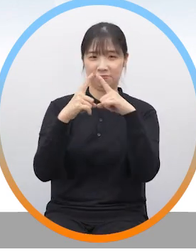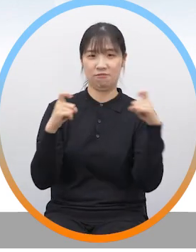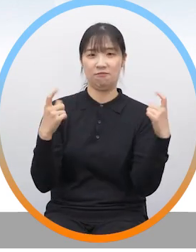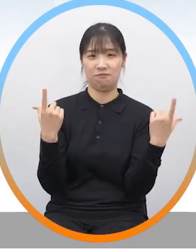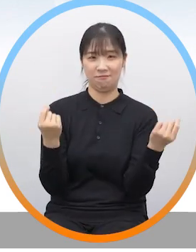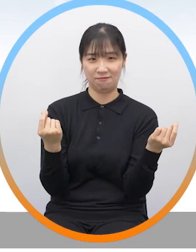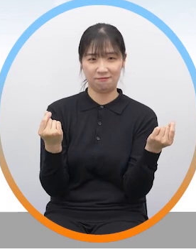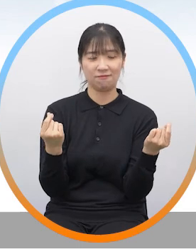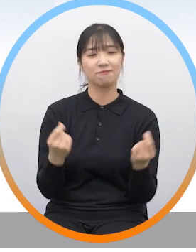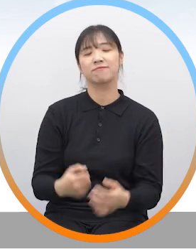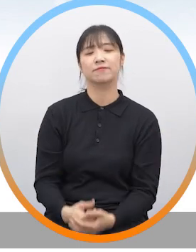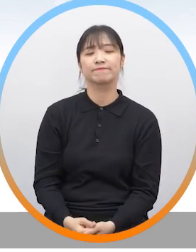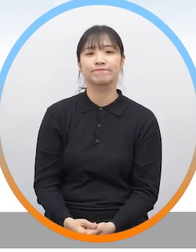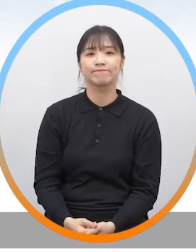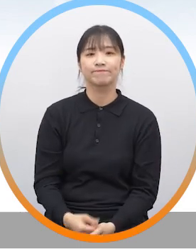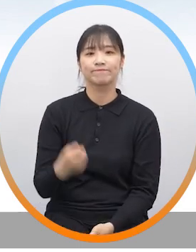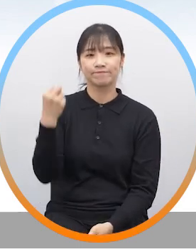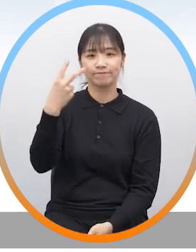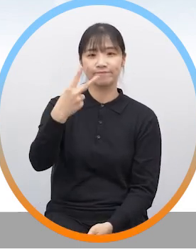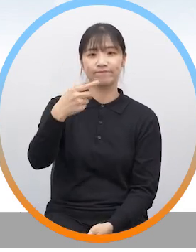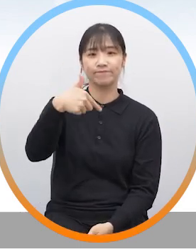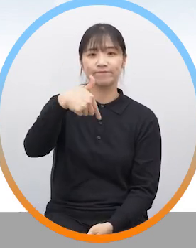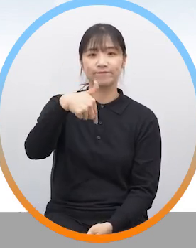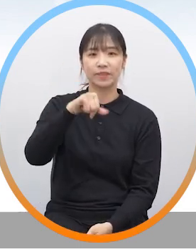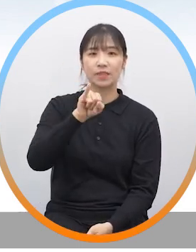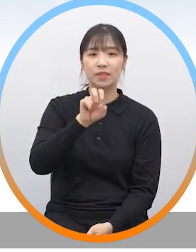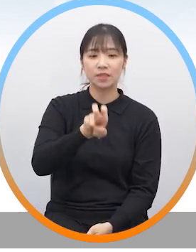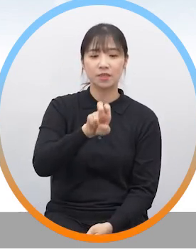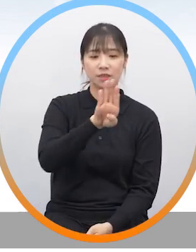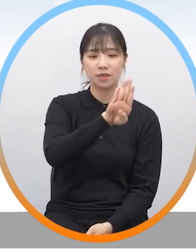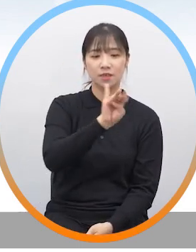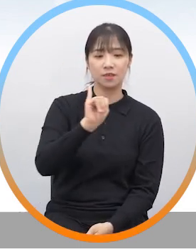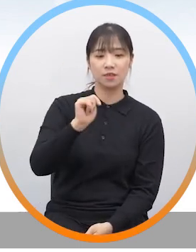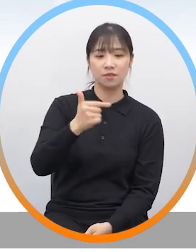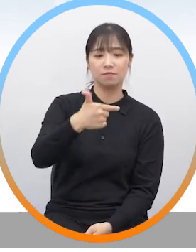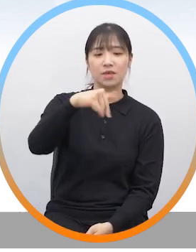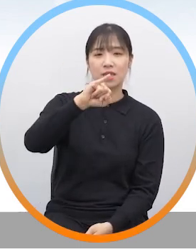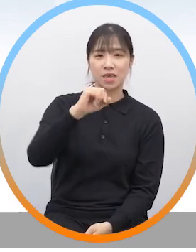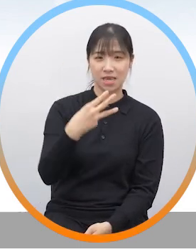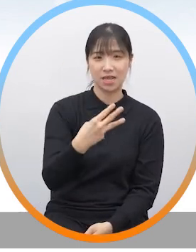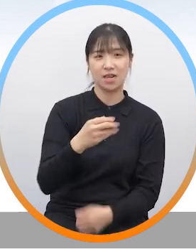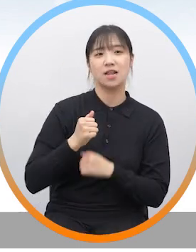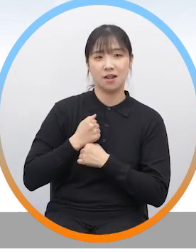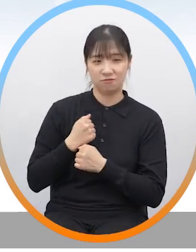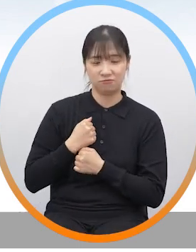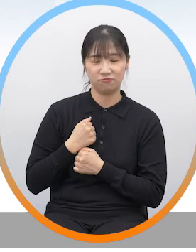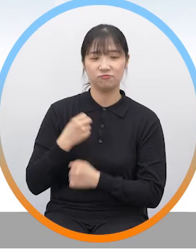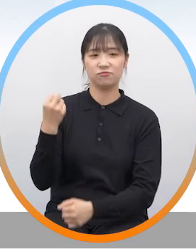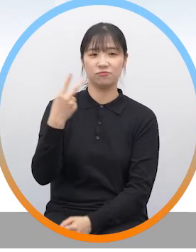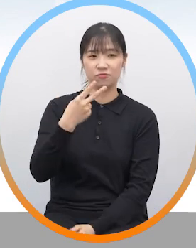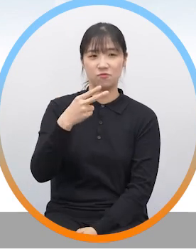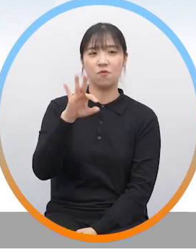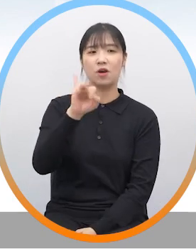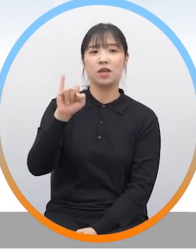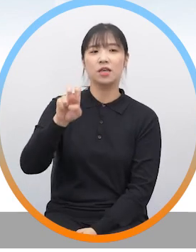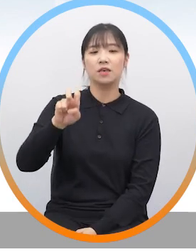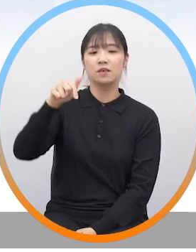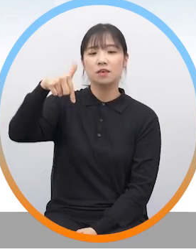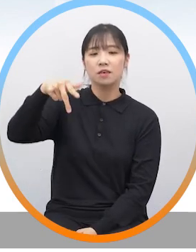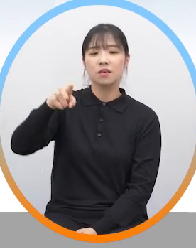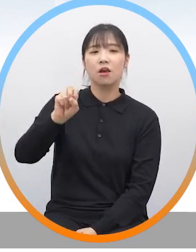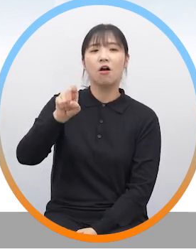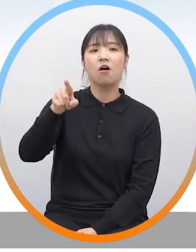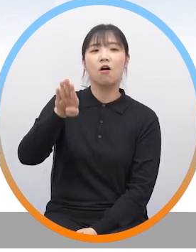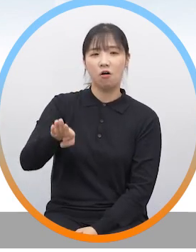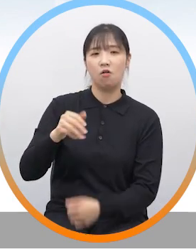평지성이다, 이런 것들. 그 다음에 우리가 김빙길 장군이나 임경옥